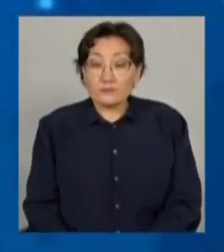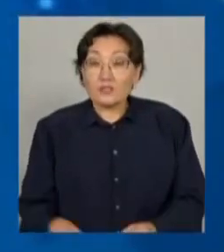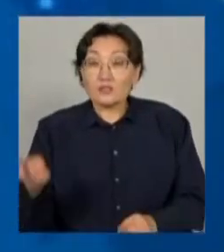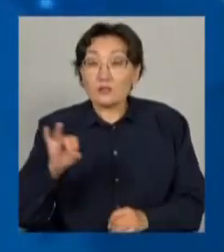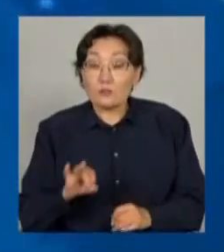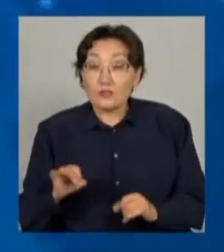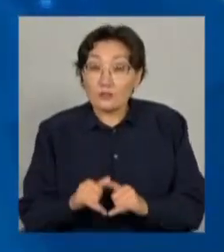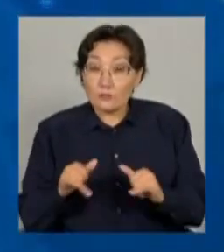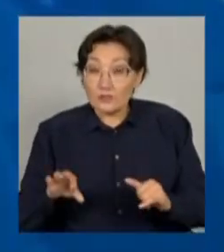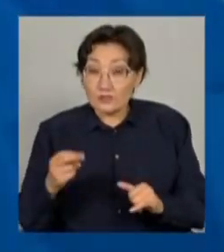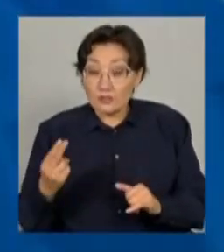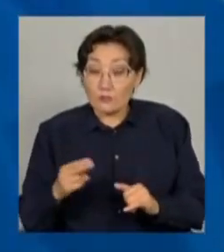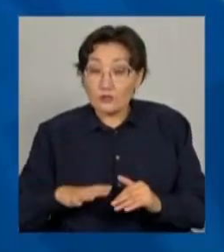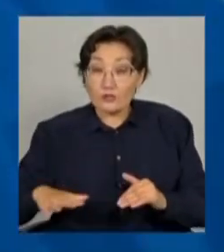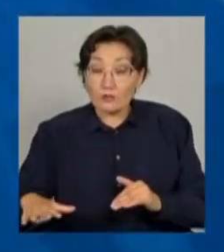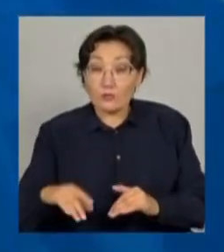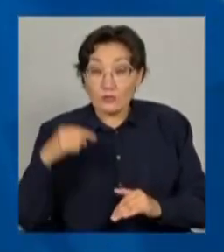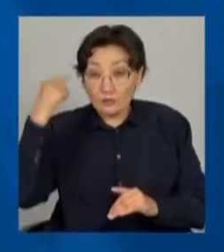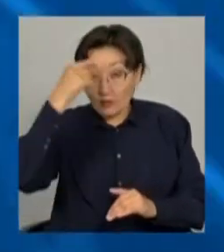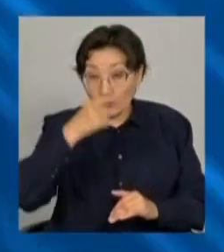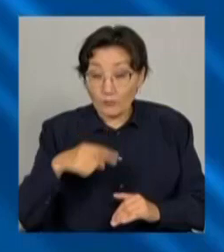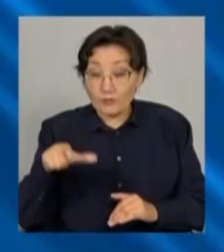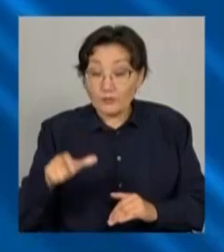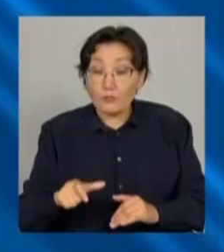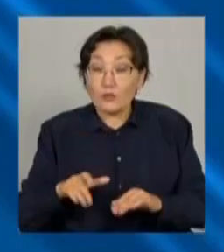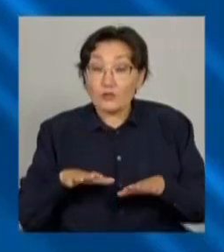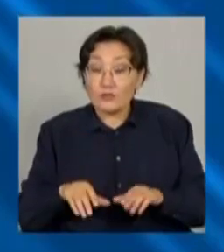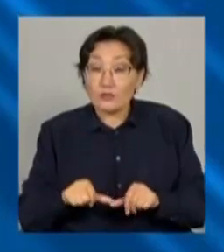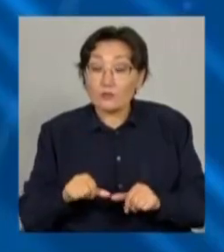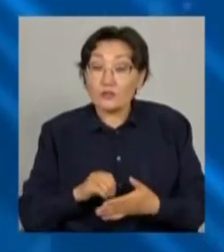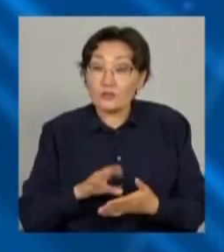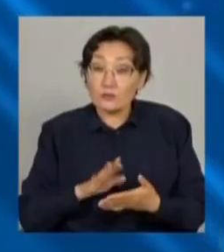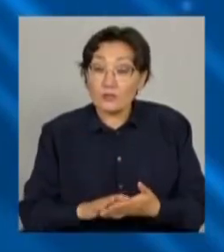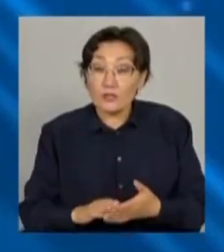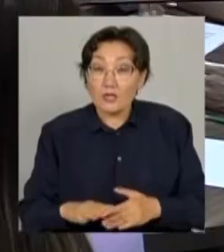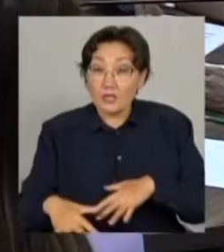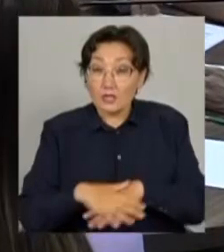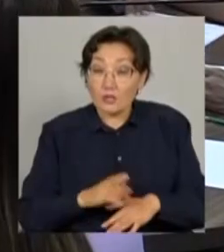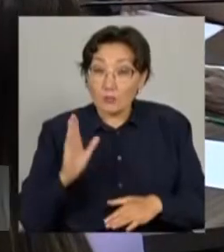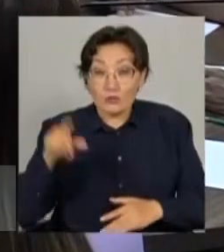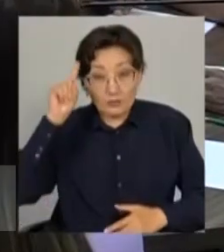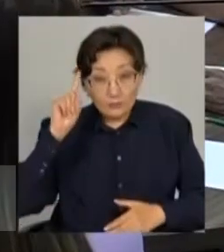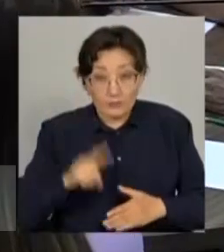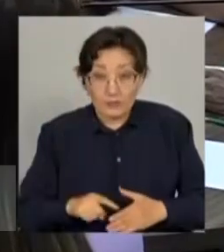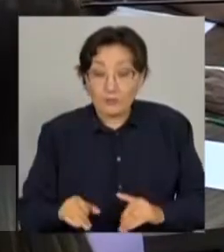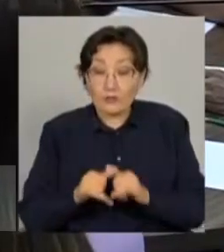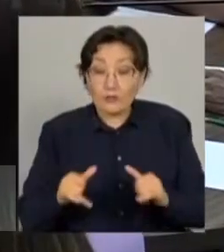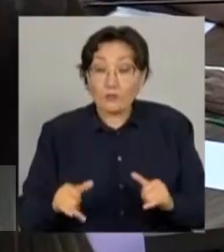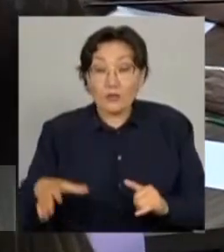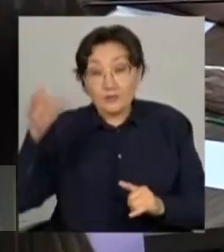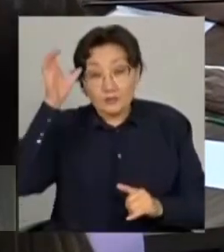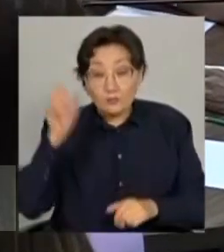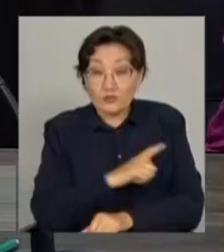Тарихи үдеріс пен әлеуметтік кеңістікте тұлғалардың орнын айқындау арқылы ел болашағына деген сеніміміз арта түседі. Философия